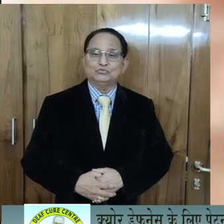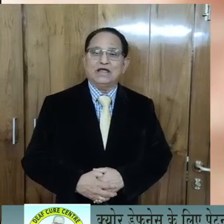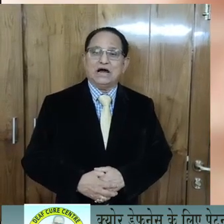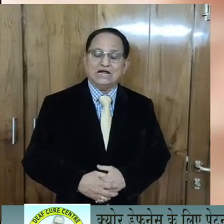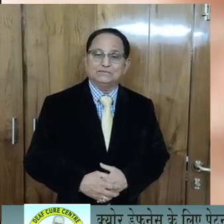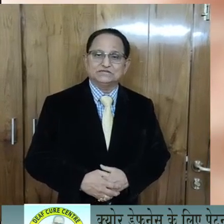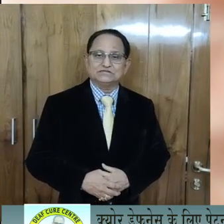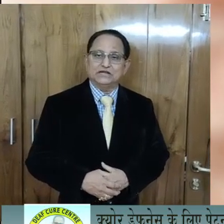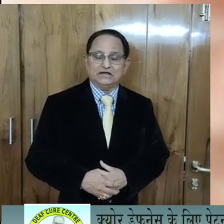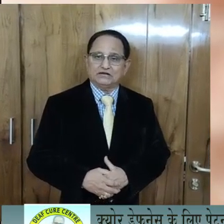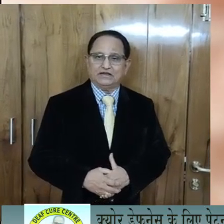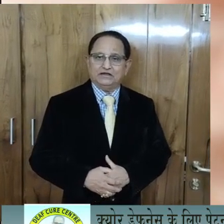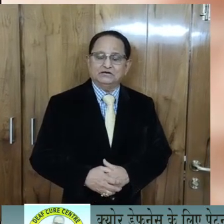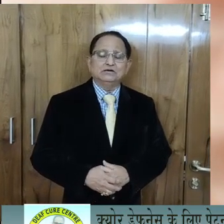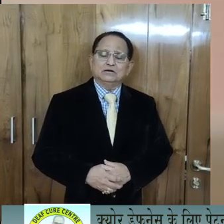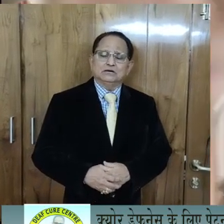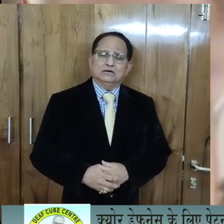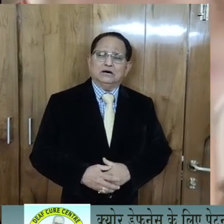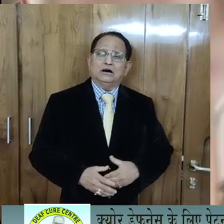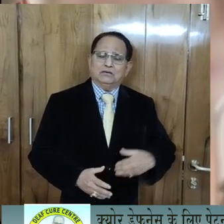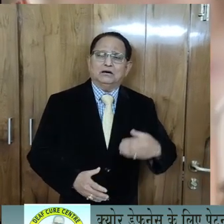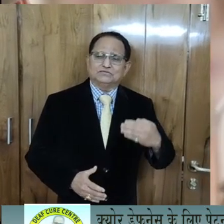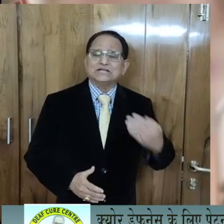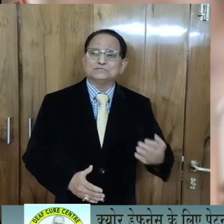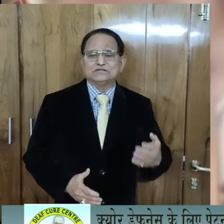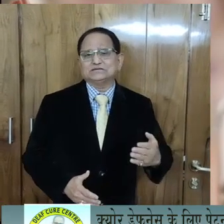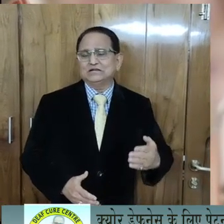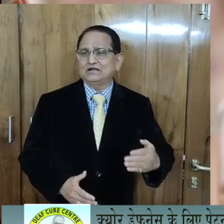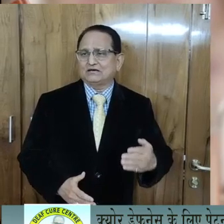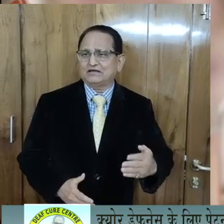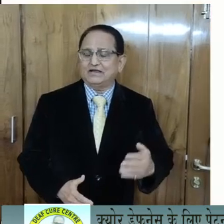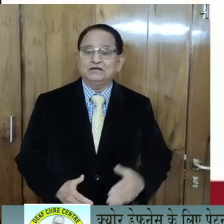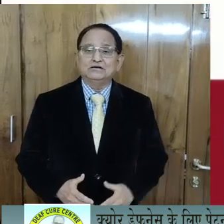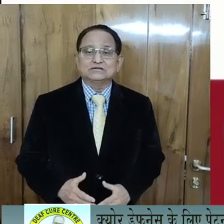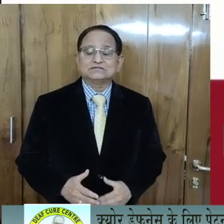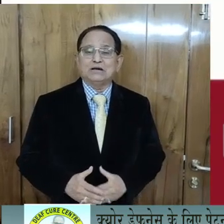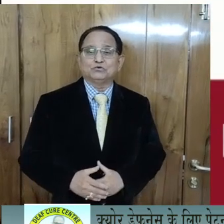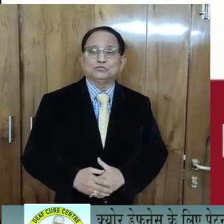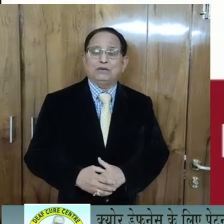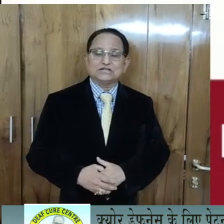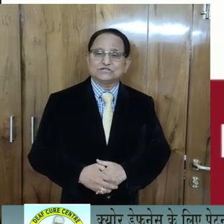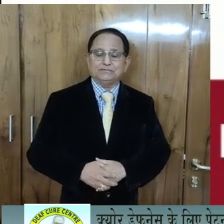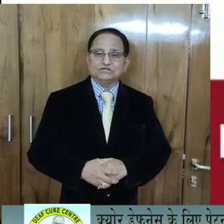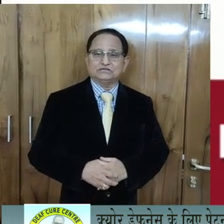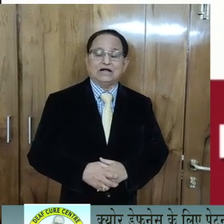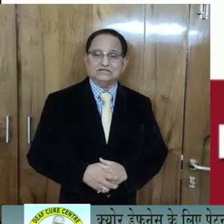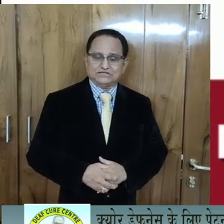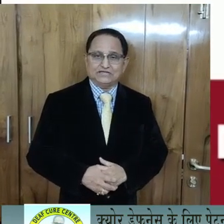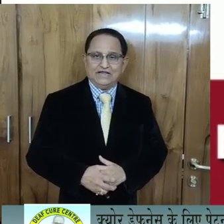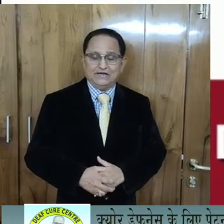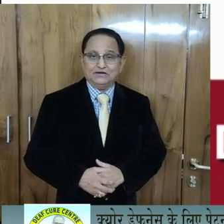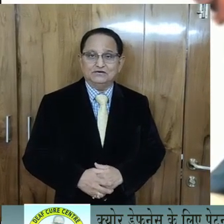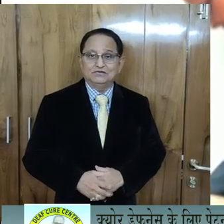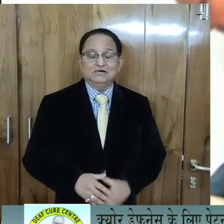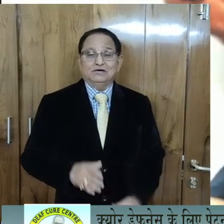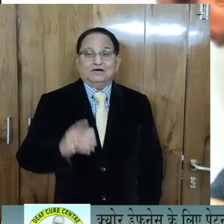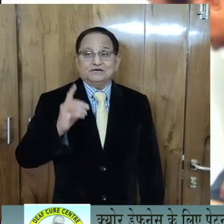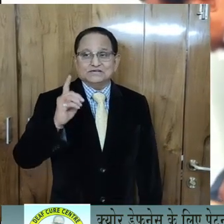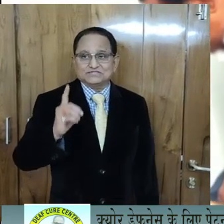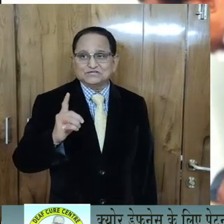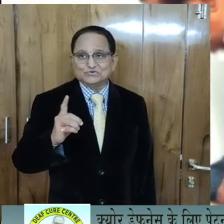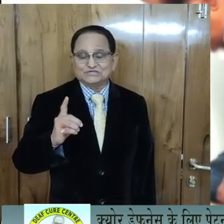वेक्टी सुबह 8 बजे से ले करके 10 बजे से साम को 5-6 बजे तक आ सकते हैं